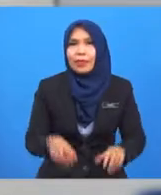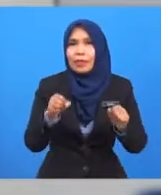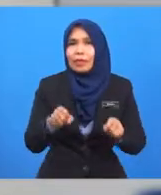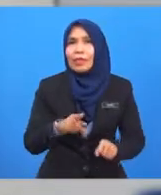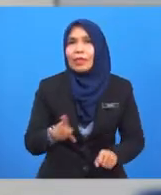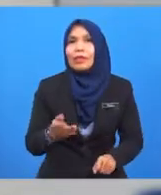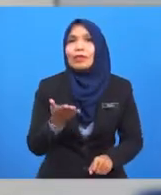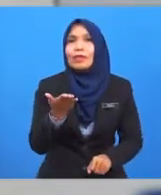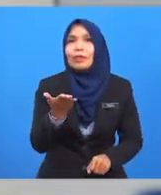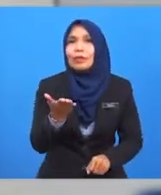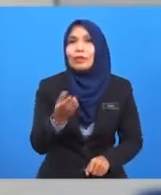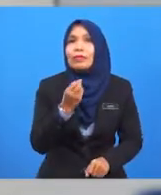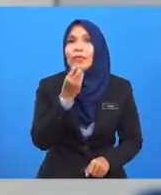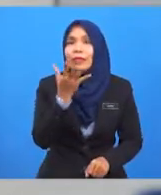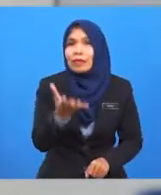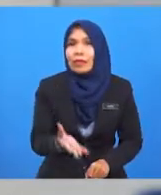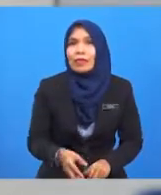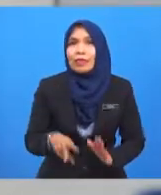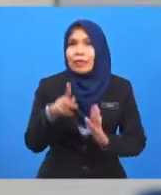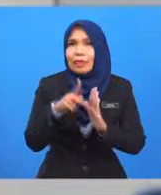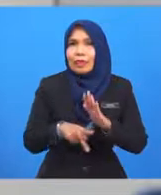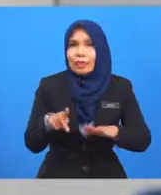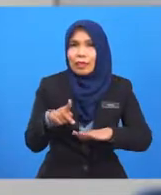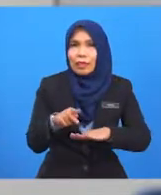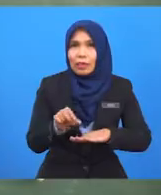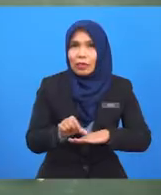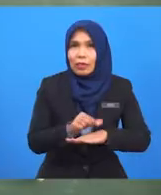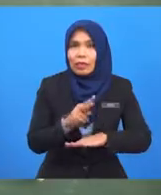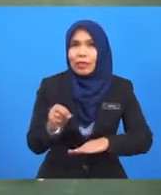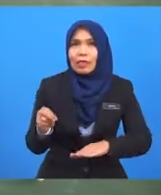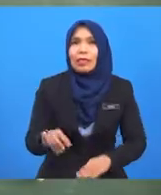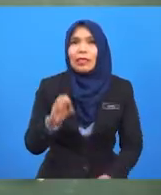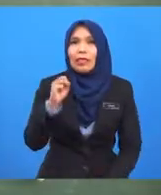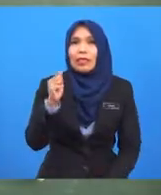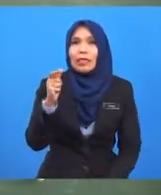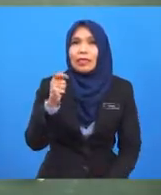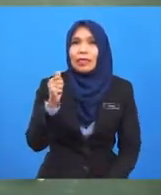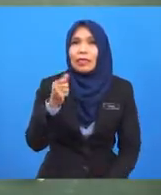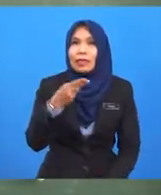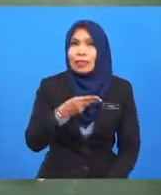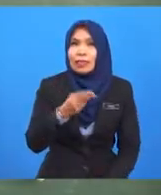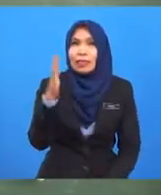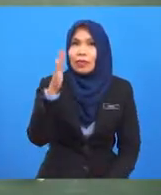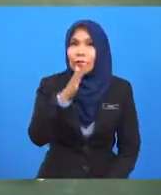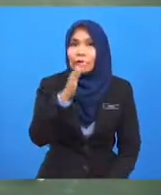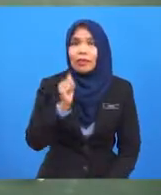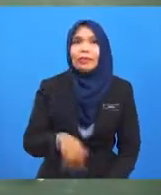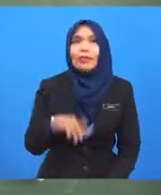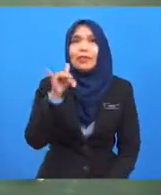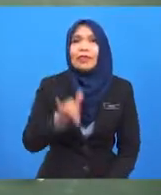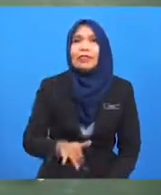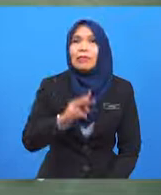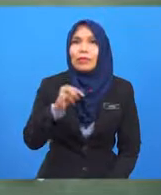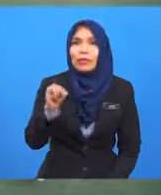Bolehkah kamu nyatakan kegunaan satah condong? Ya, murid-murid.